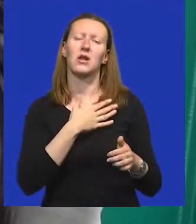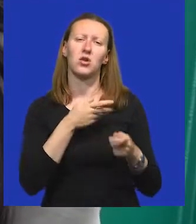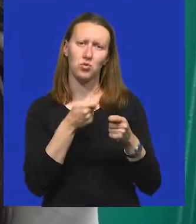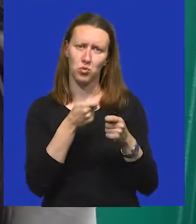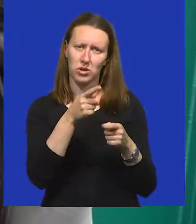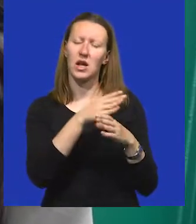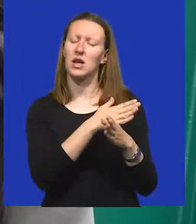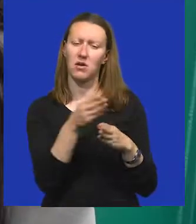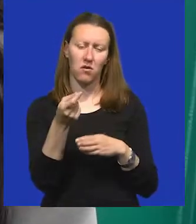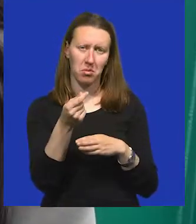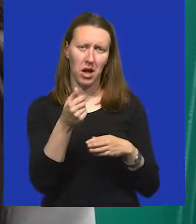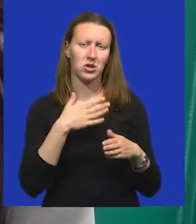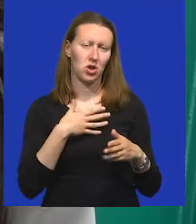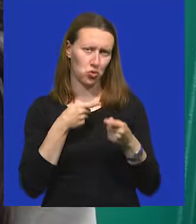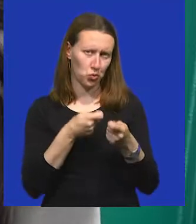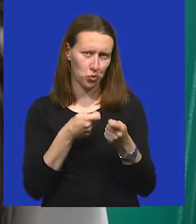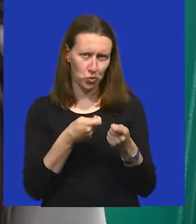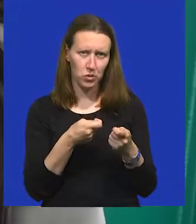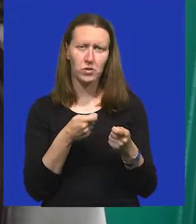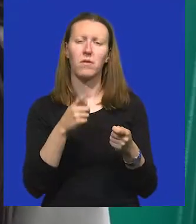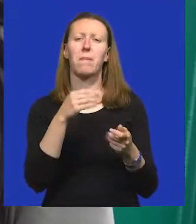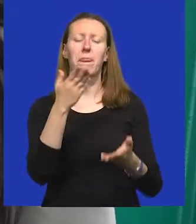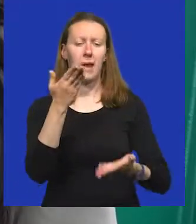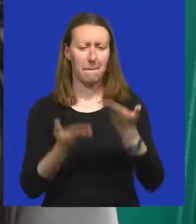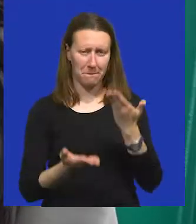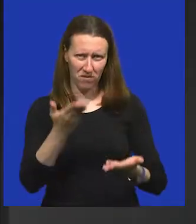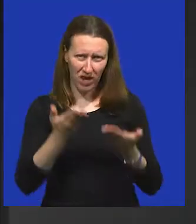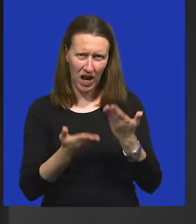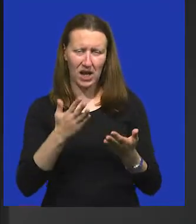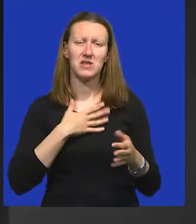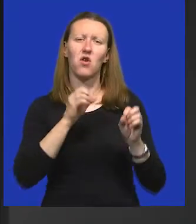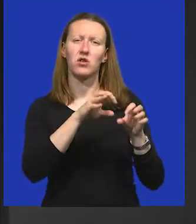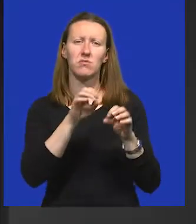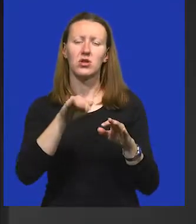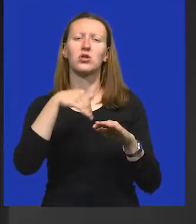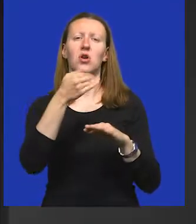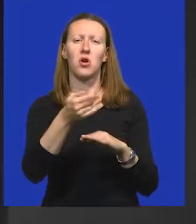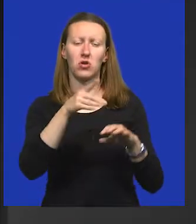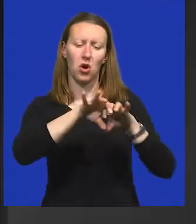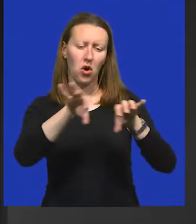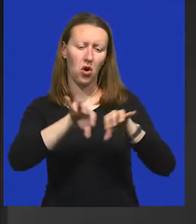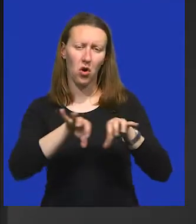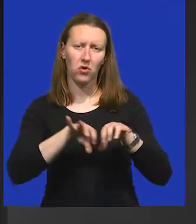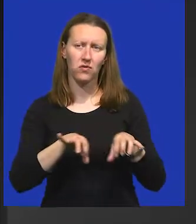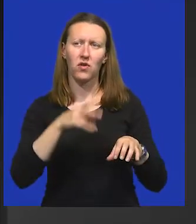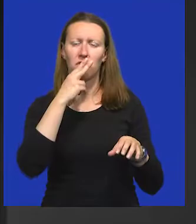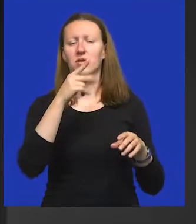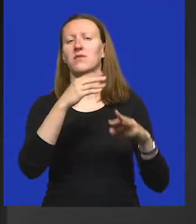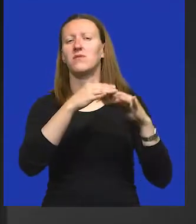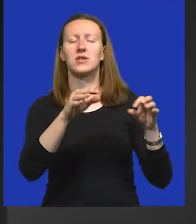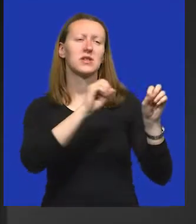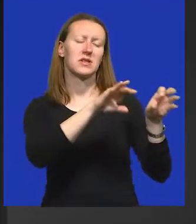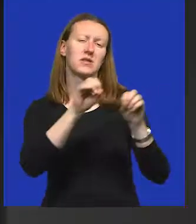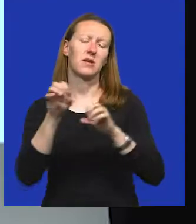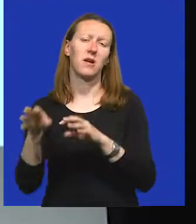usufruitori dei nostri servizi, pesano i propri rifiuti e dopo li differenziano a seconda del tipo